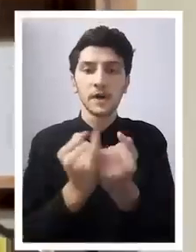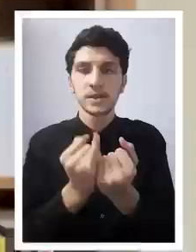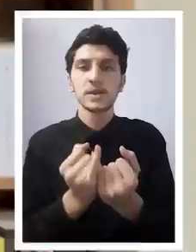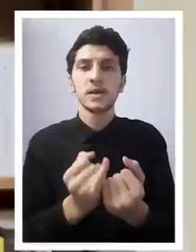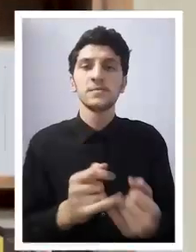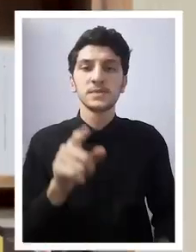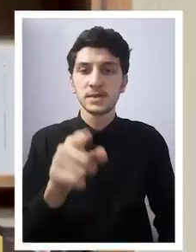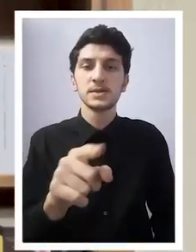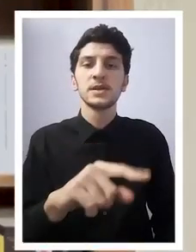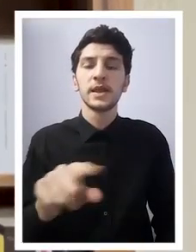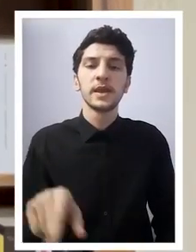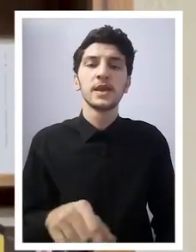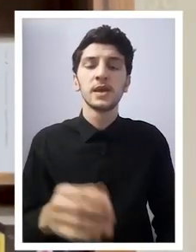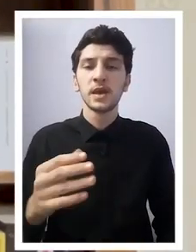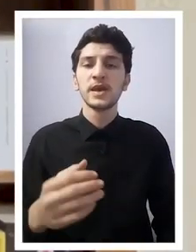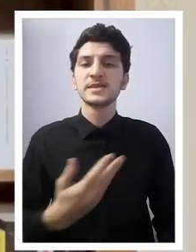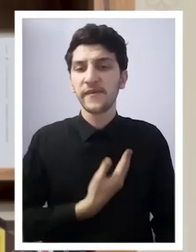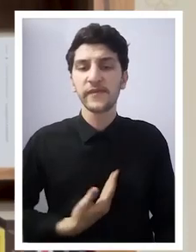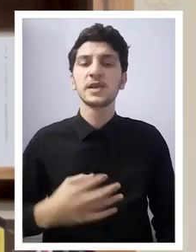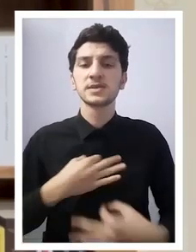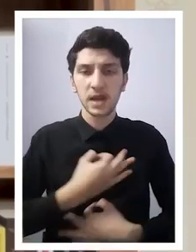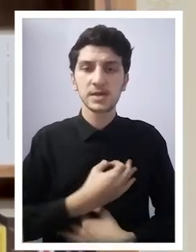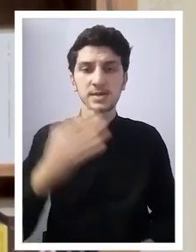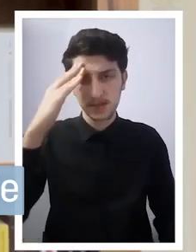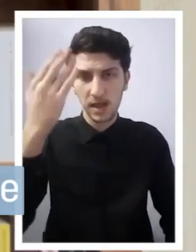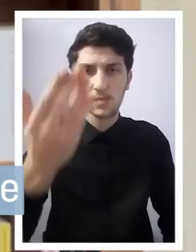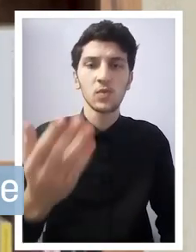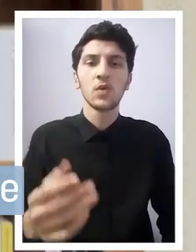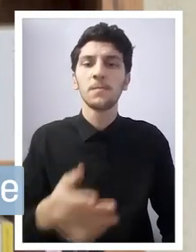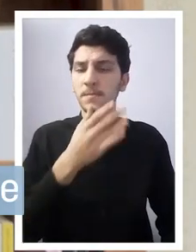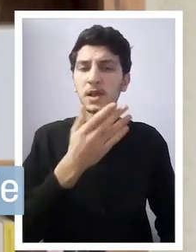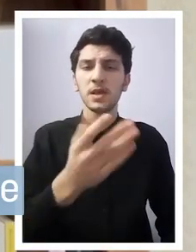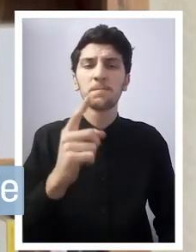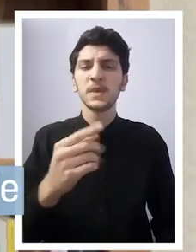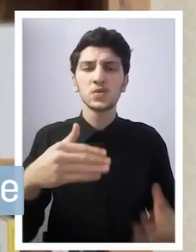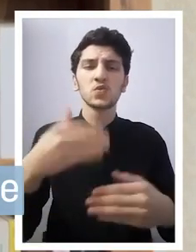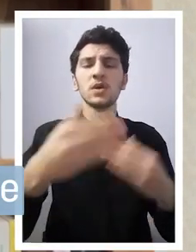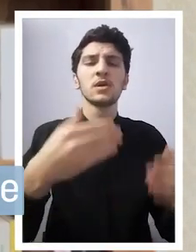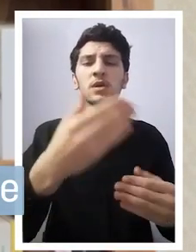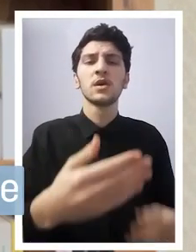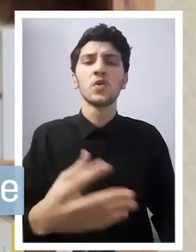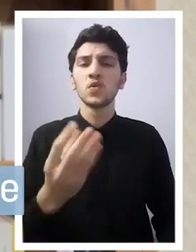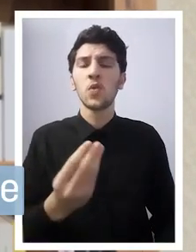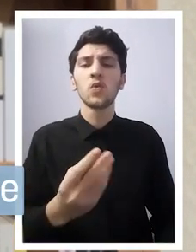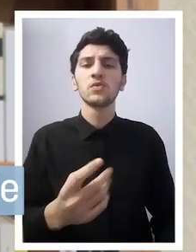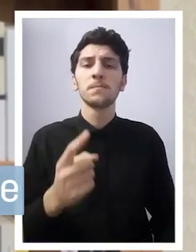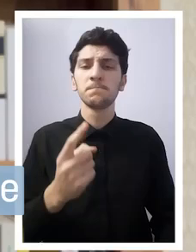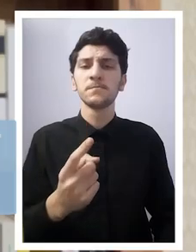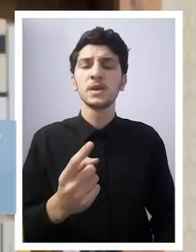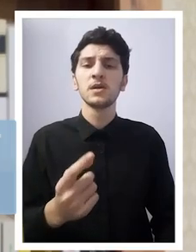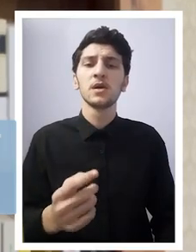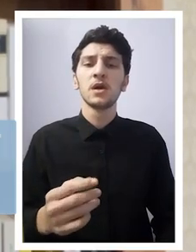Kıymetli kardeşlerim, sizleri sevgiyle, saygıyla selamlıyorum. Malumunuz bir süreden beri yoğun bir